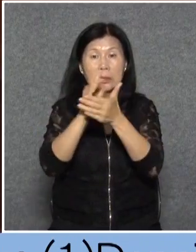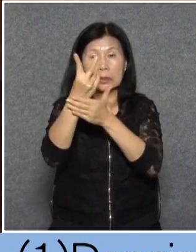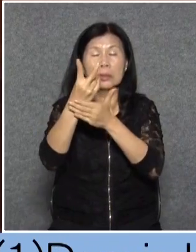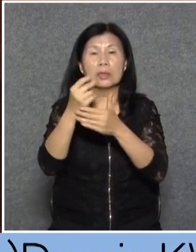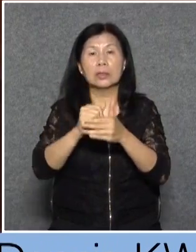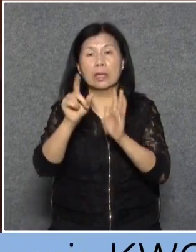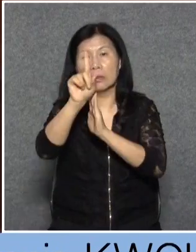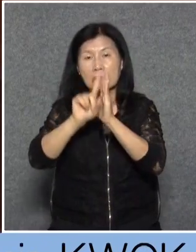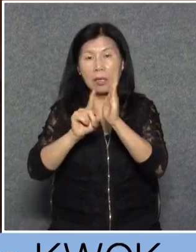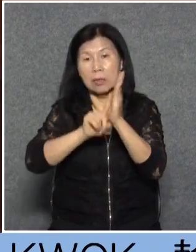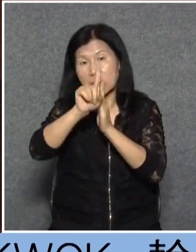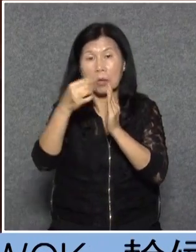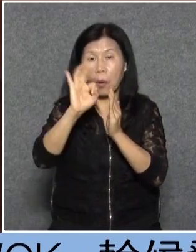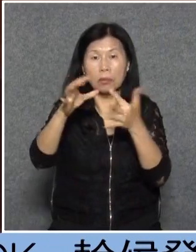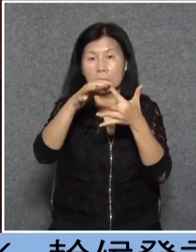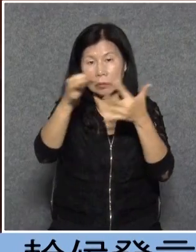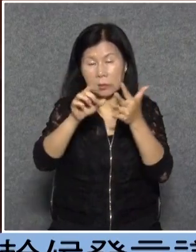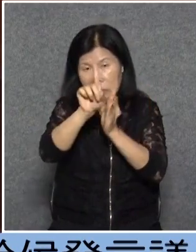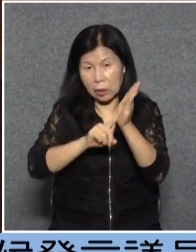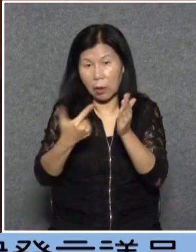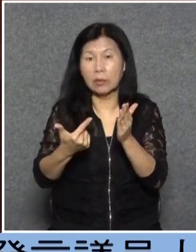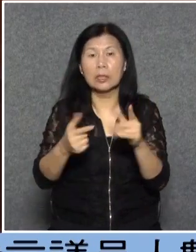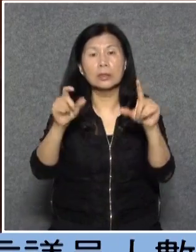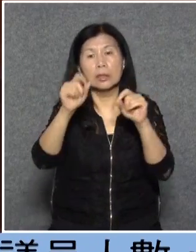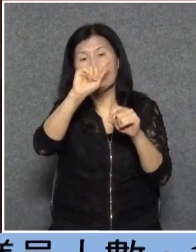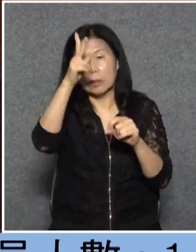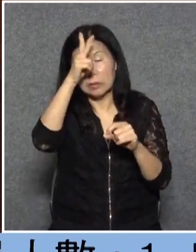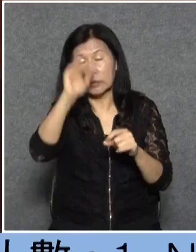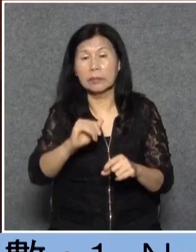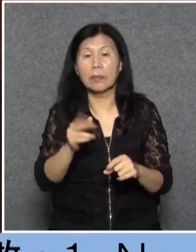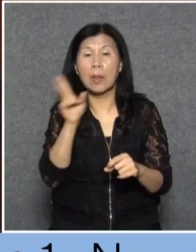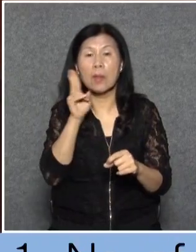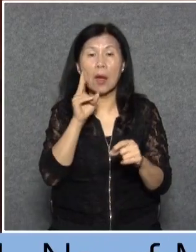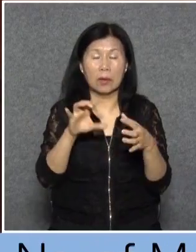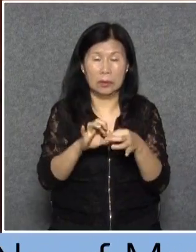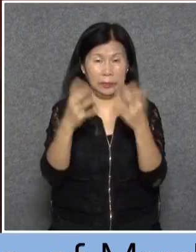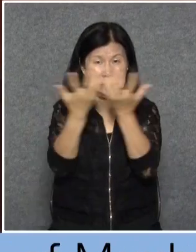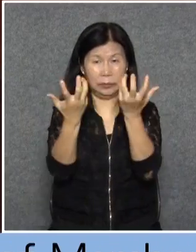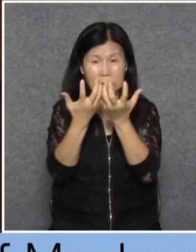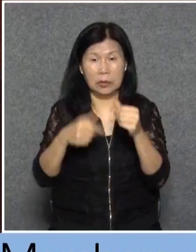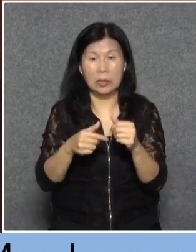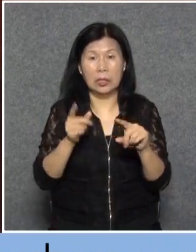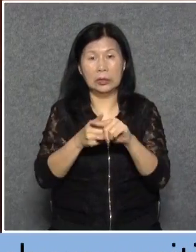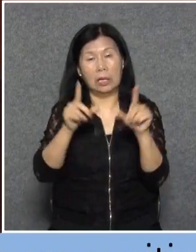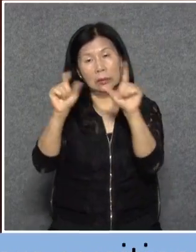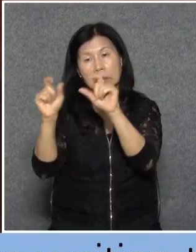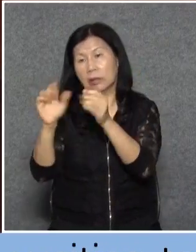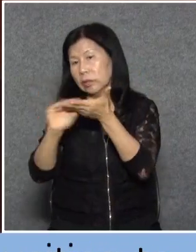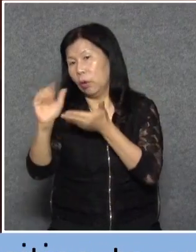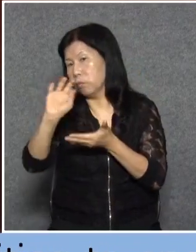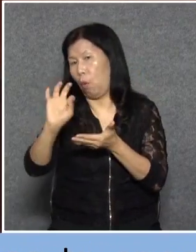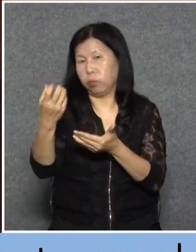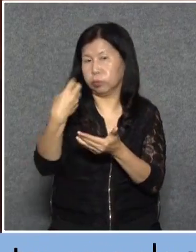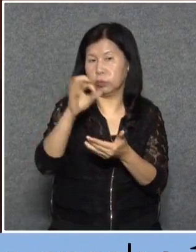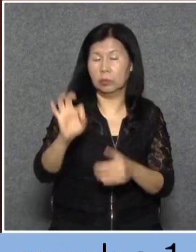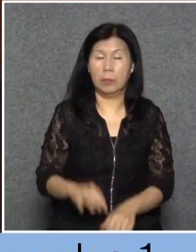反跌，理由在哪裡呢？政府即是在舉一些相關數據的時候，他也都沒有充分解釋的。